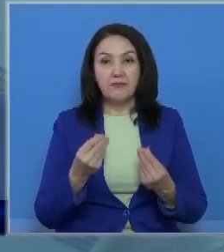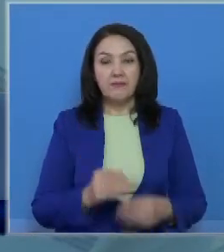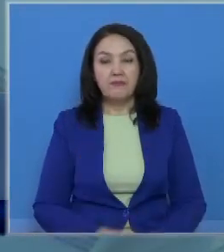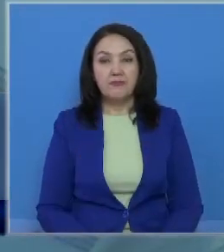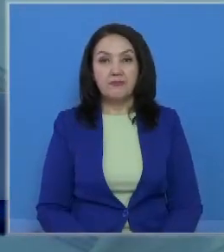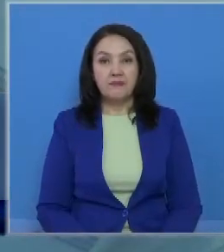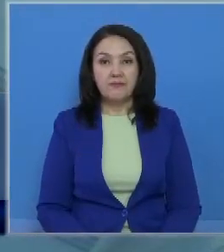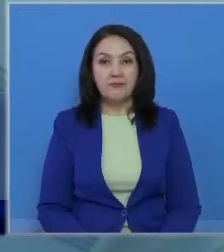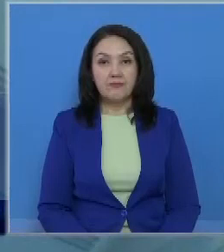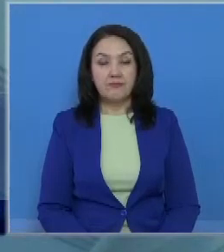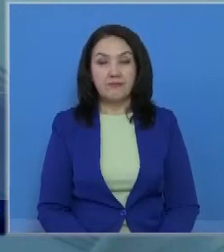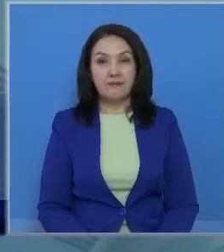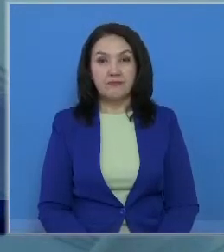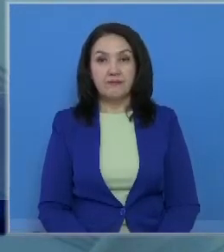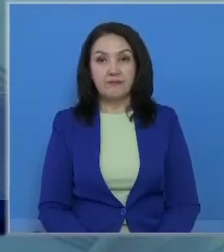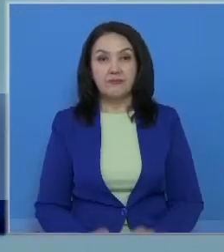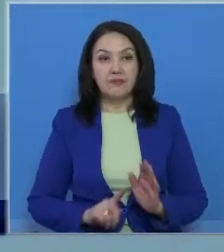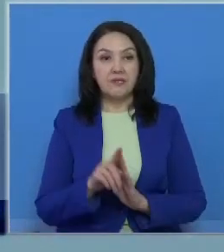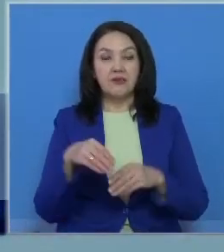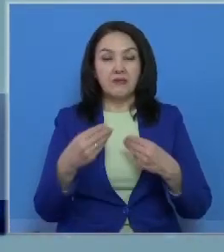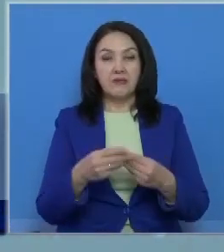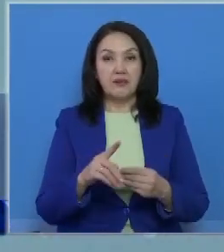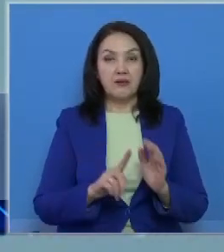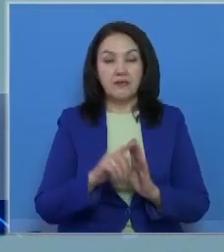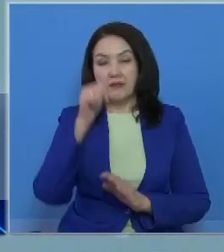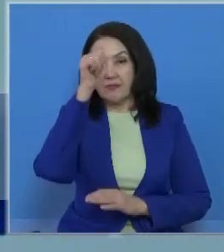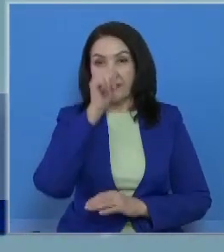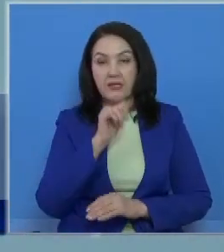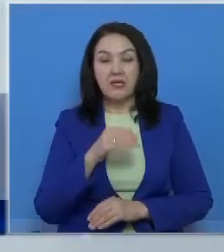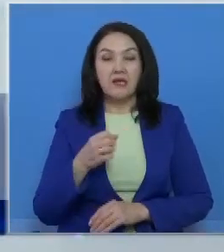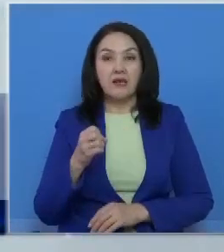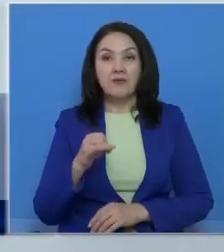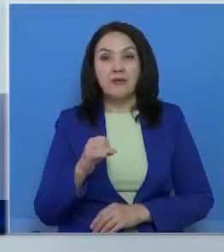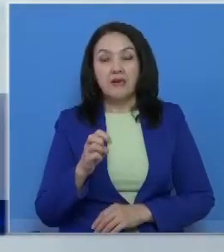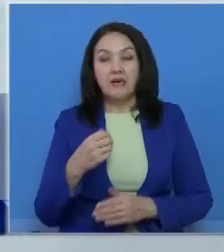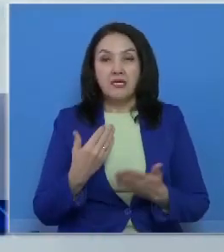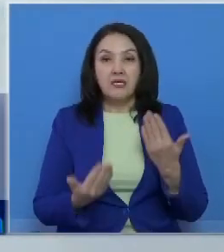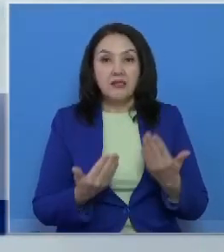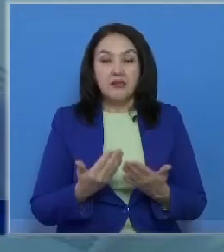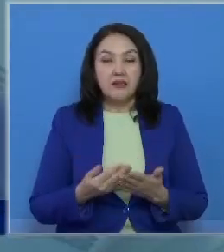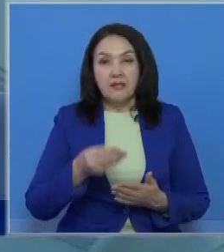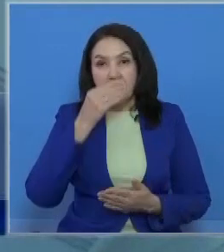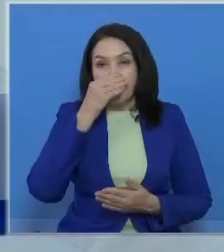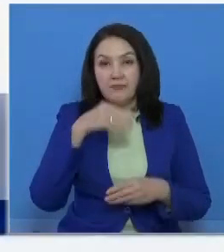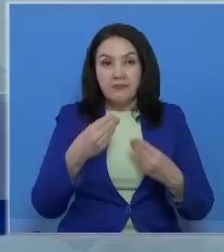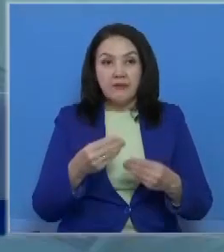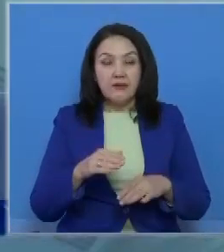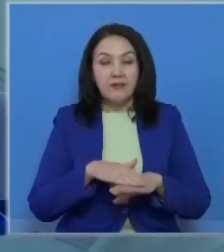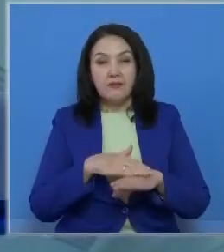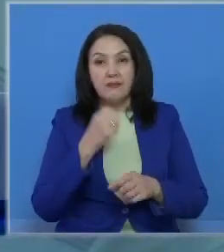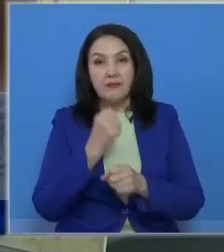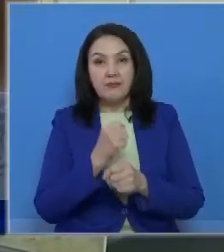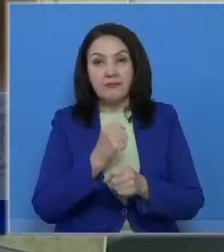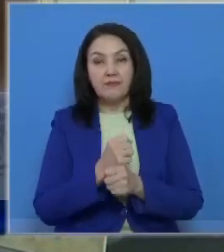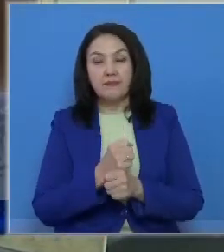Фитр садака выплачивается с начала месяца Рамазан до намаза Аид. Если постившийся раздаст пожертвование до